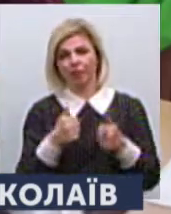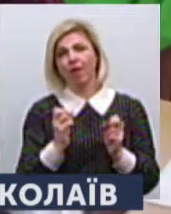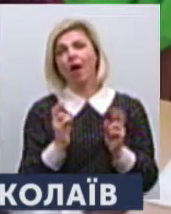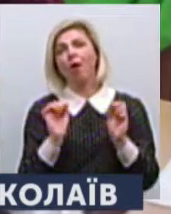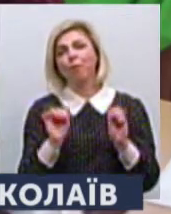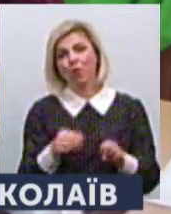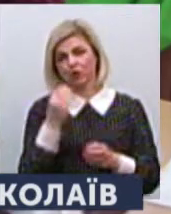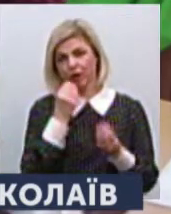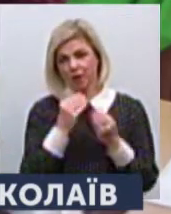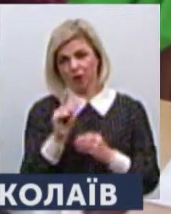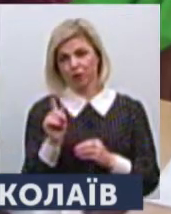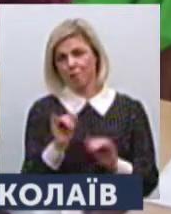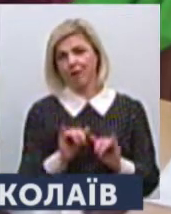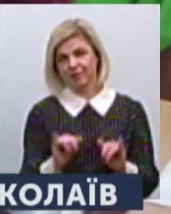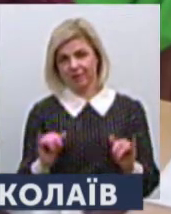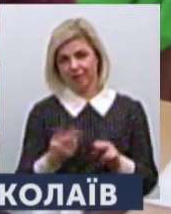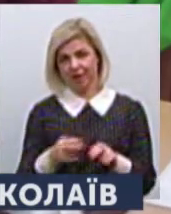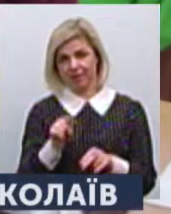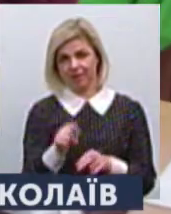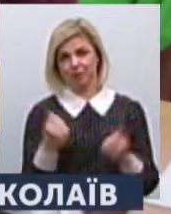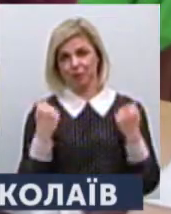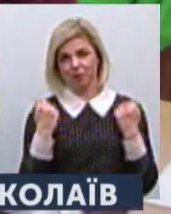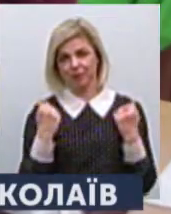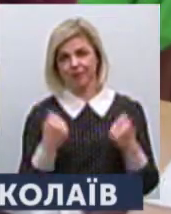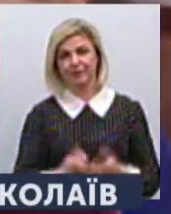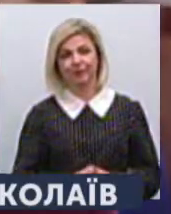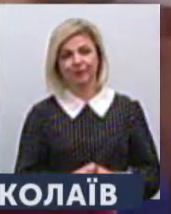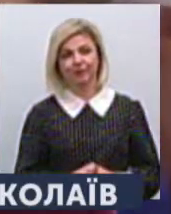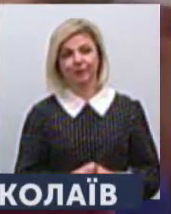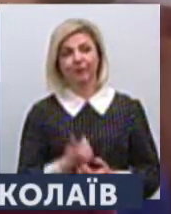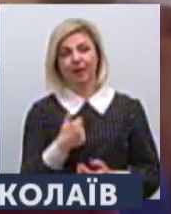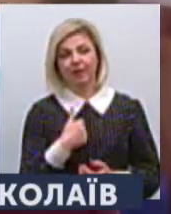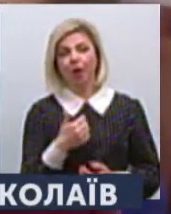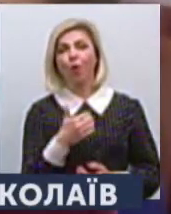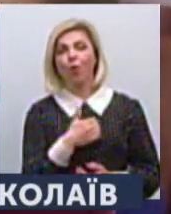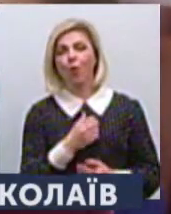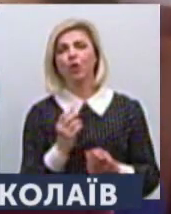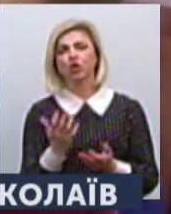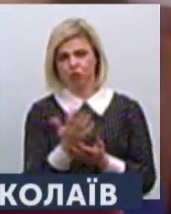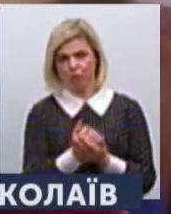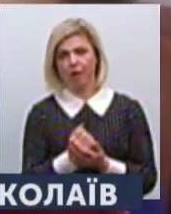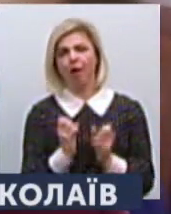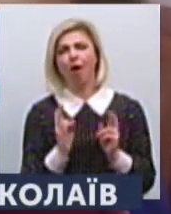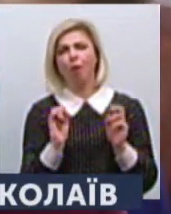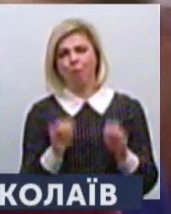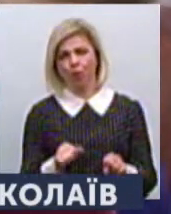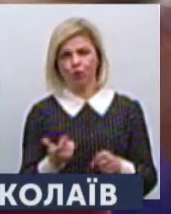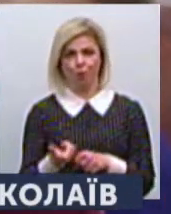аби розвиватися у цьому спорті. Я хочу набрати як можна більше